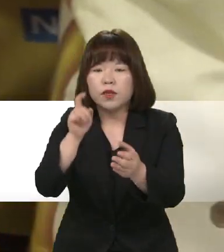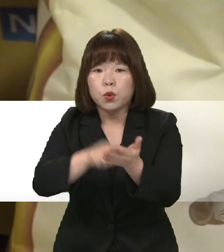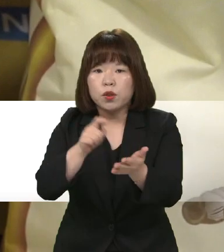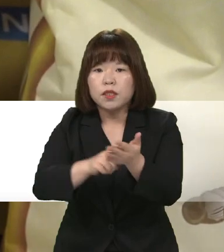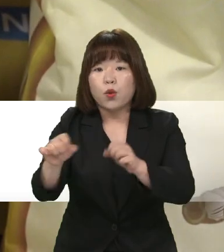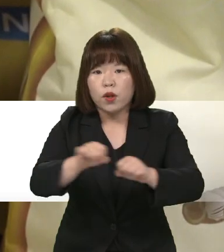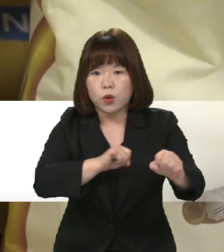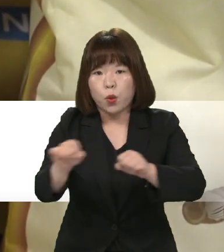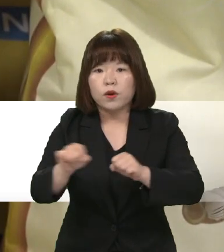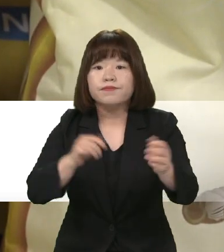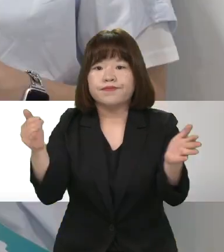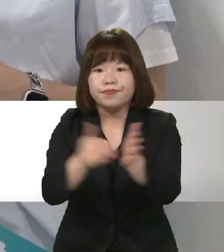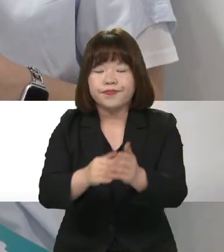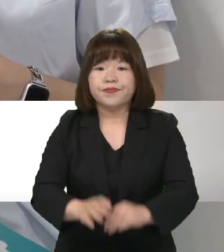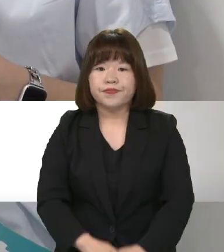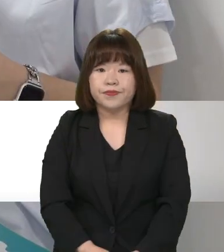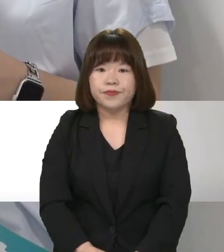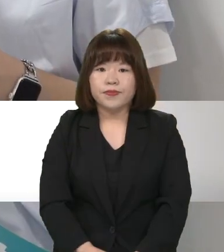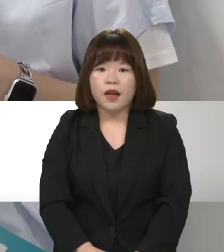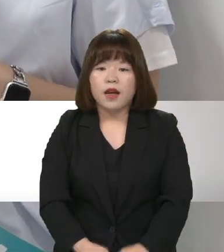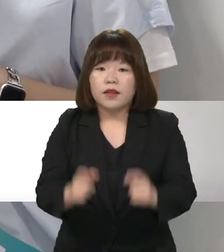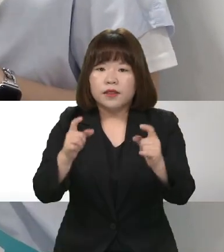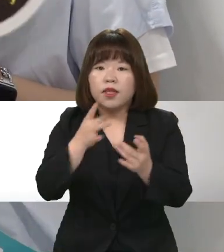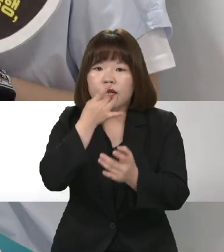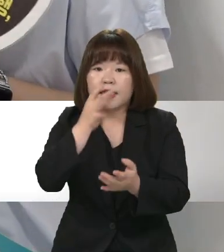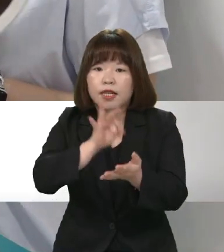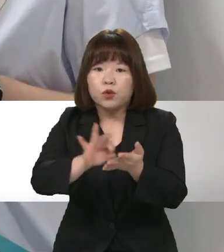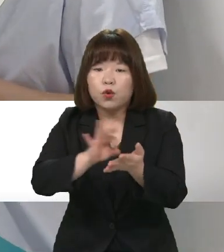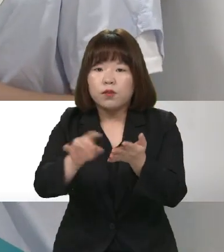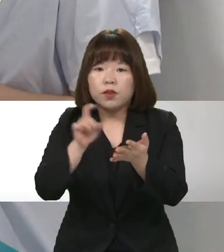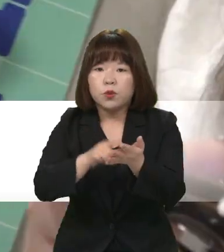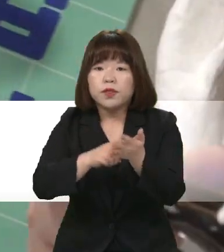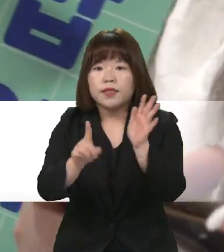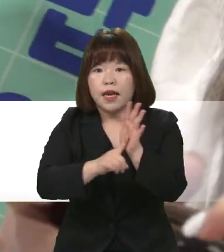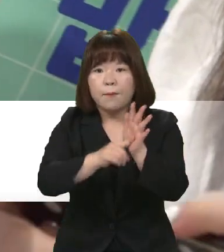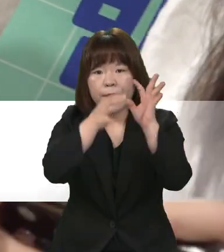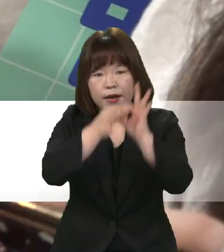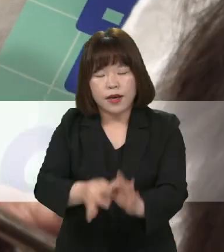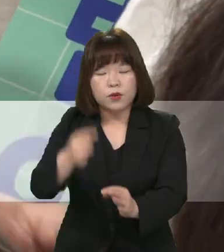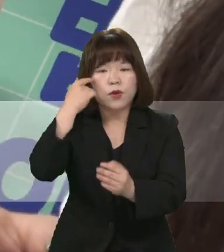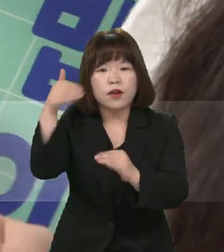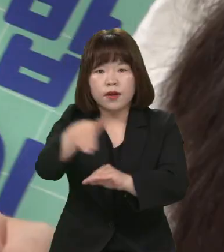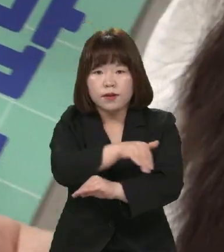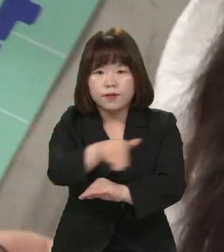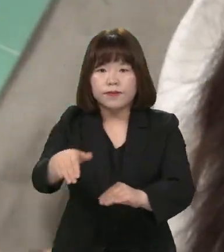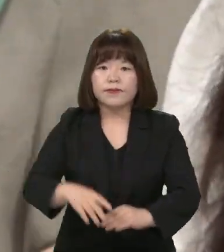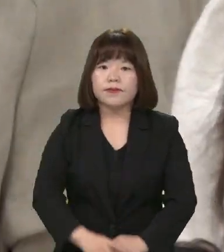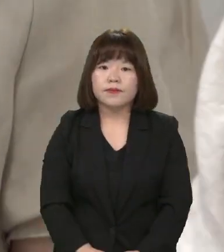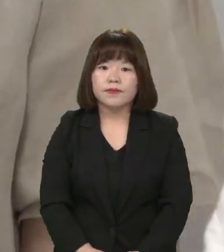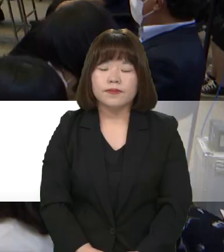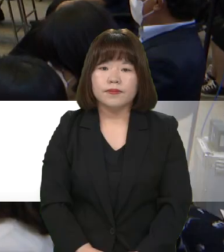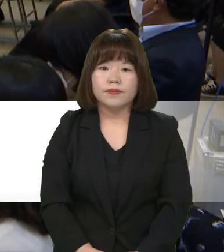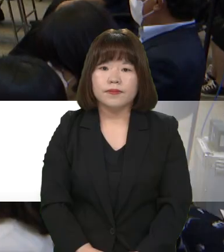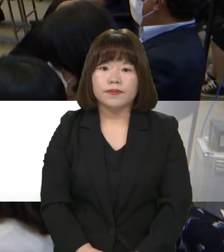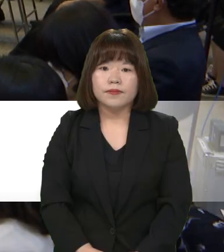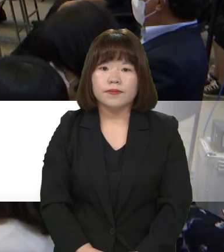운동 의 일환으로 진행 됐습니다 치는 지역 쌀 소비촉진 캠페인을 지속 전개할 예정입니다